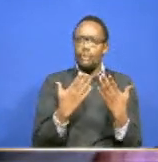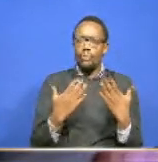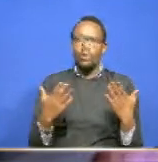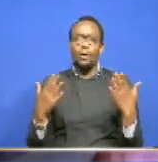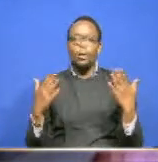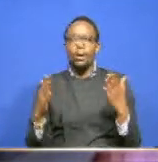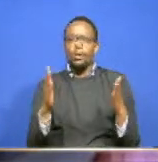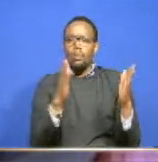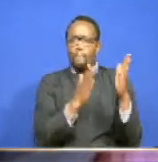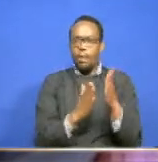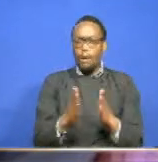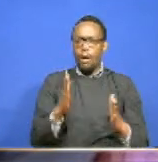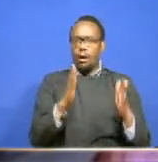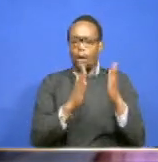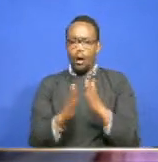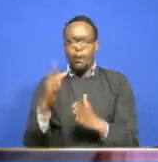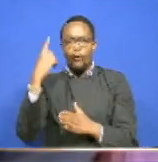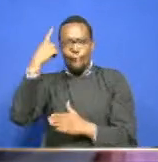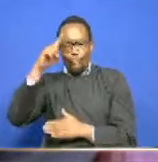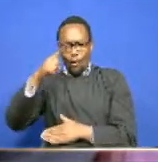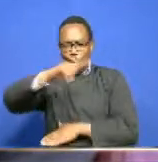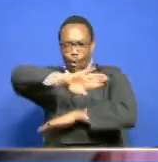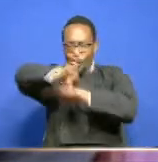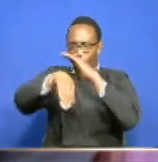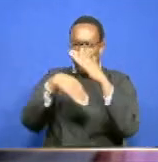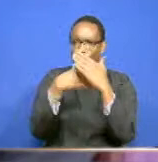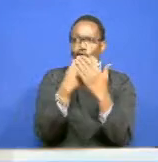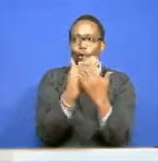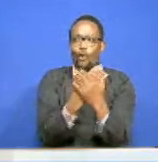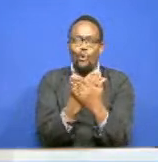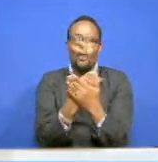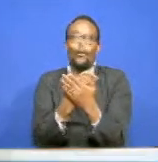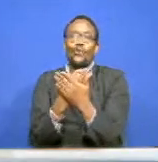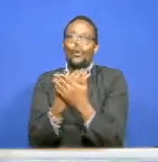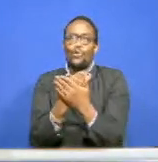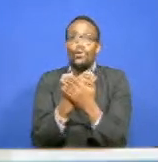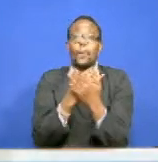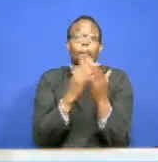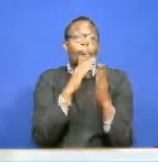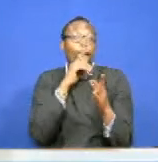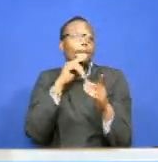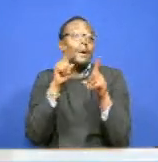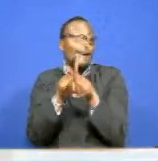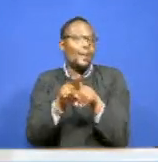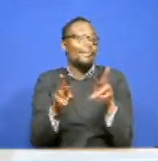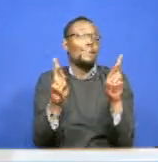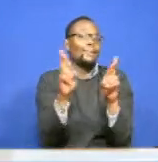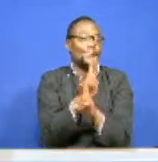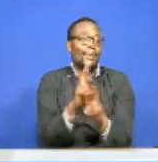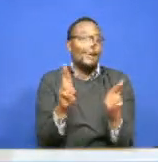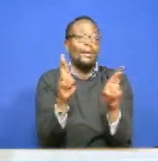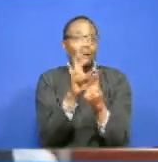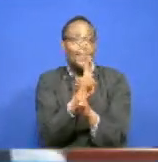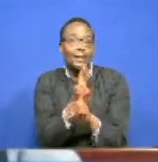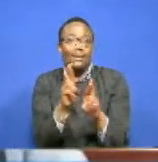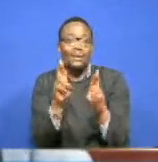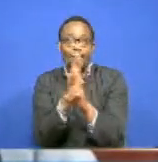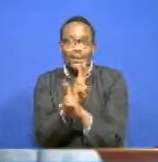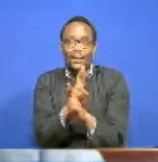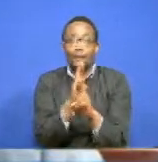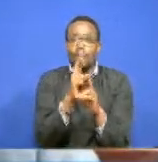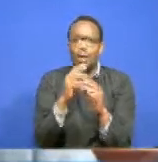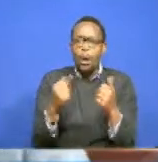yameshaandaliwa kwa ajili yetu sote ndugu tujiandae japo dhiki ni